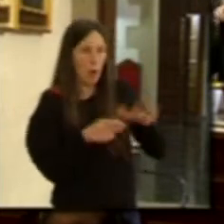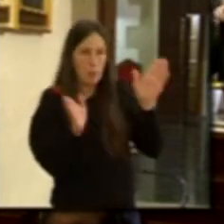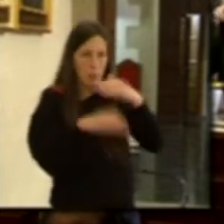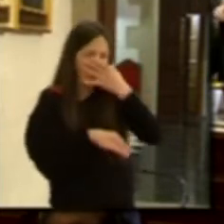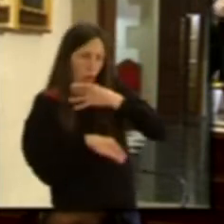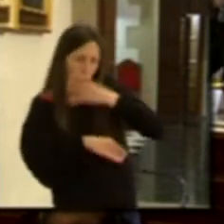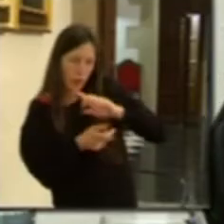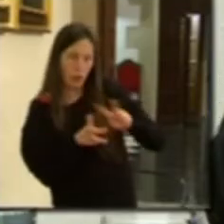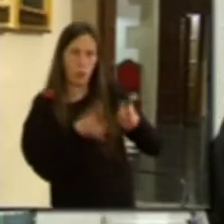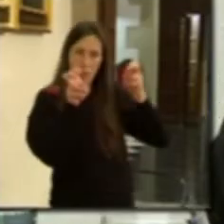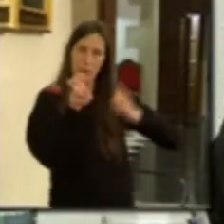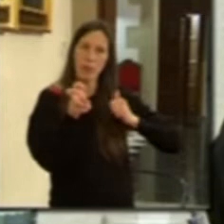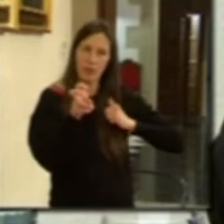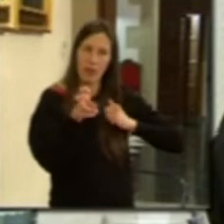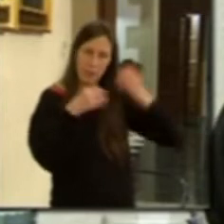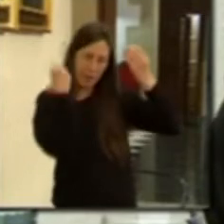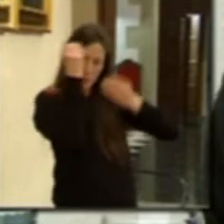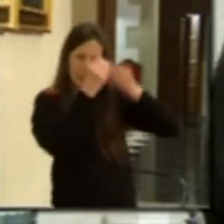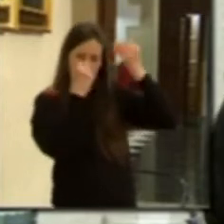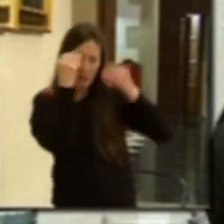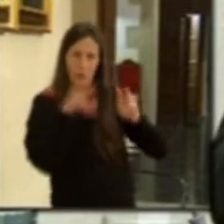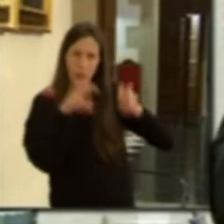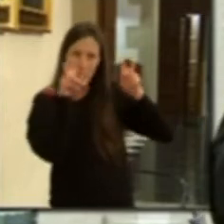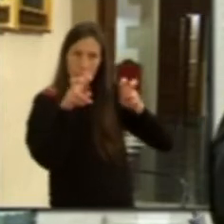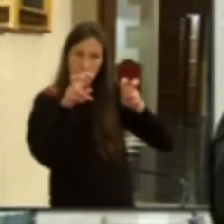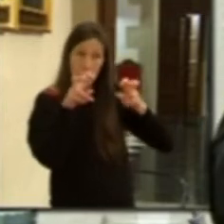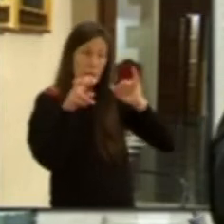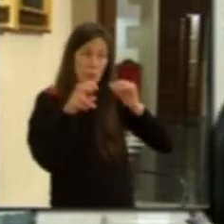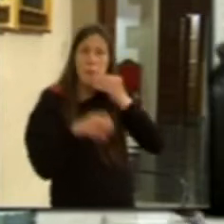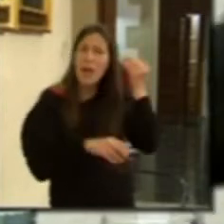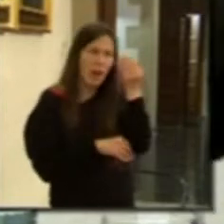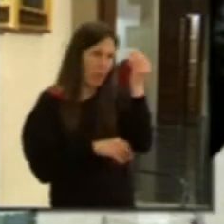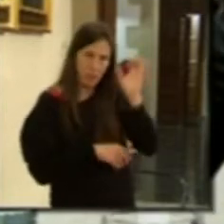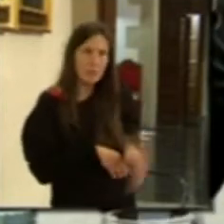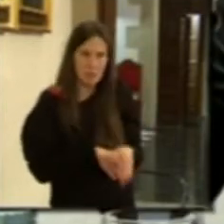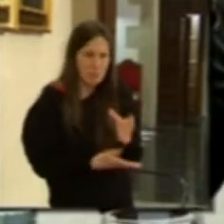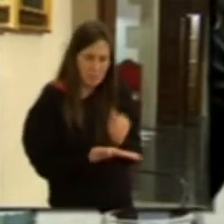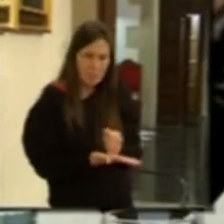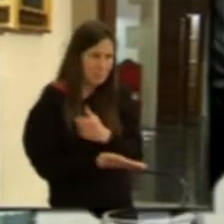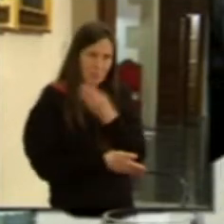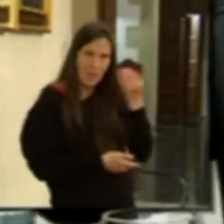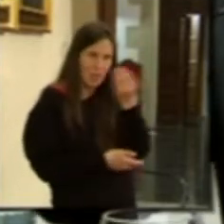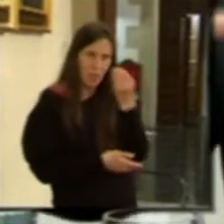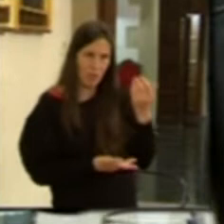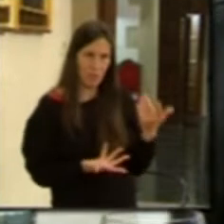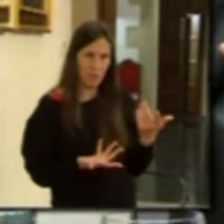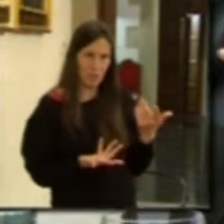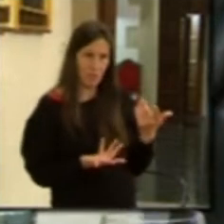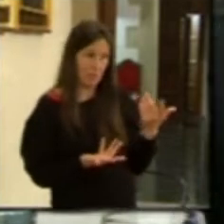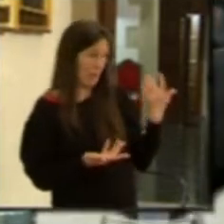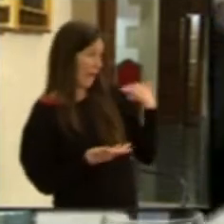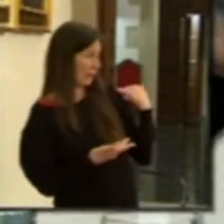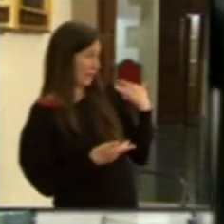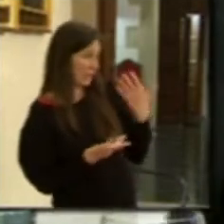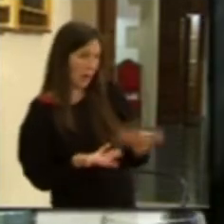diferent. I segurament seran millor de com les fèiem abans. I per tant, allò dèiem, ostres, és que abans era millor. No, és que ara és diferent i mira, al final he descobert